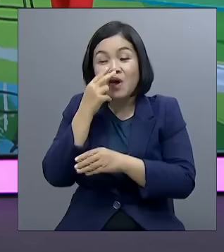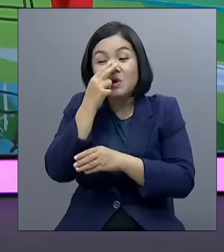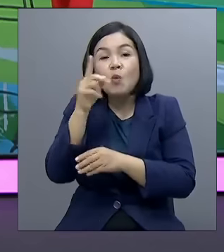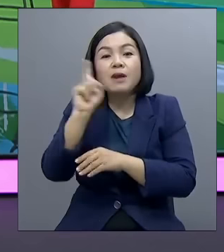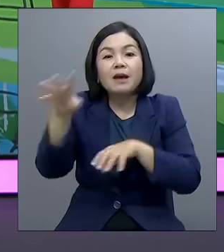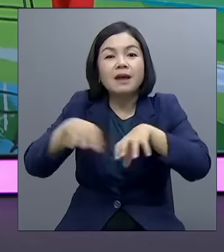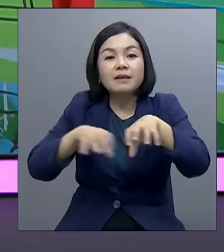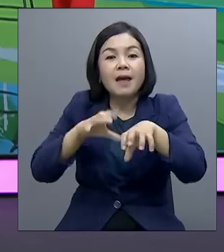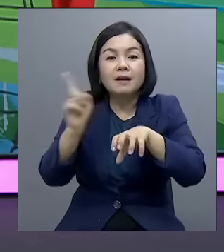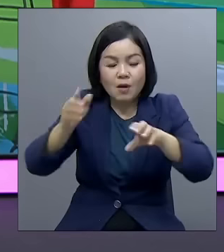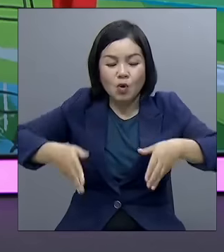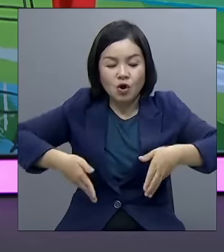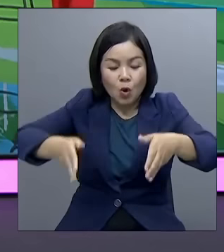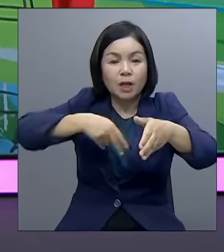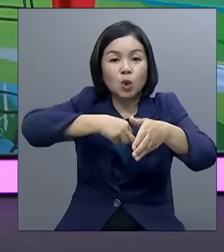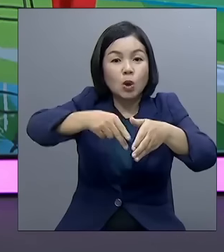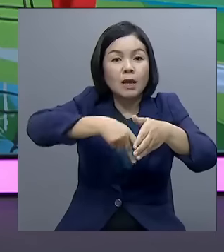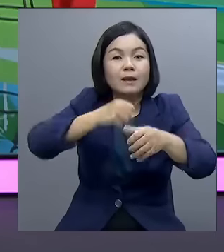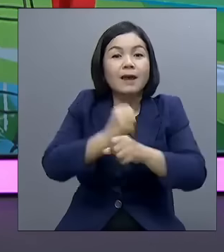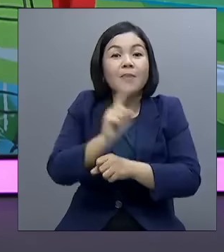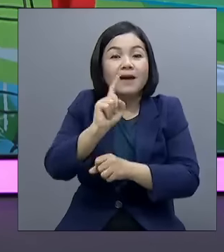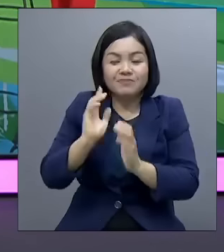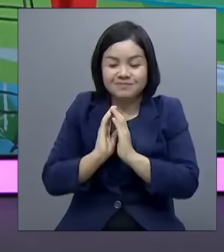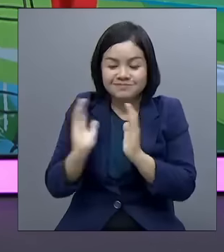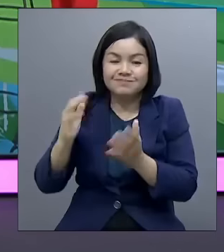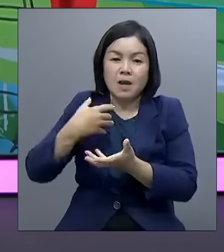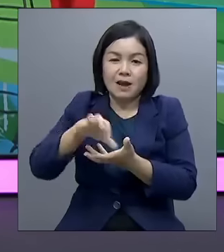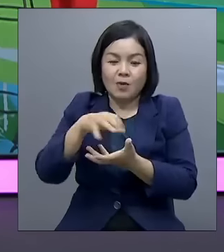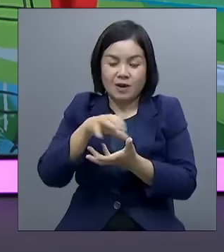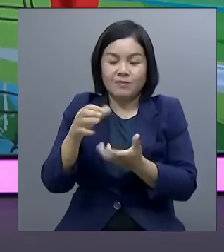จัดสรรเรื่องของทางเดินเท้านะครับวันนี้ขอบคุณน้องพรีนในนครฮิวใจนะครับ